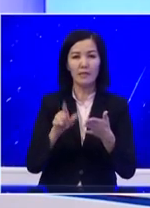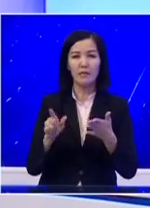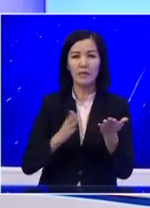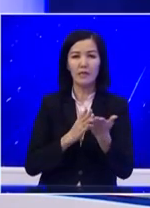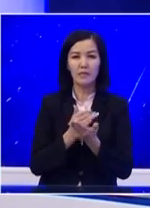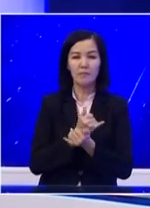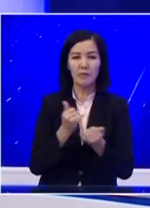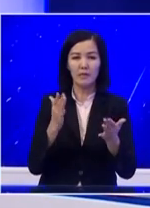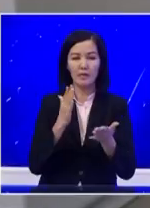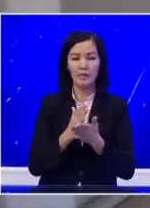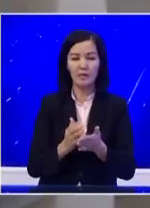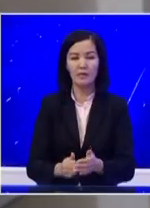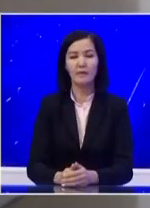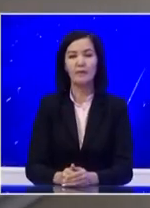етеді.